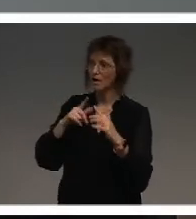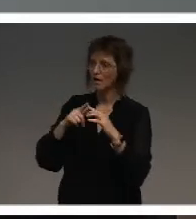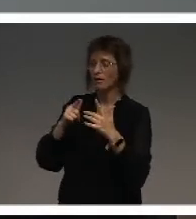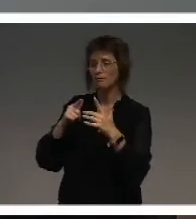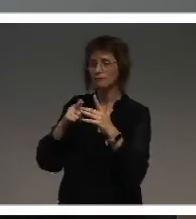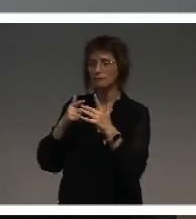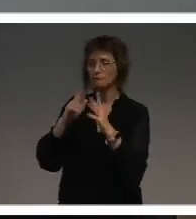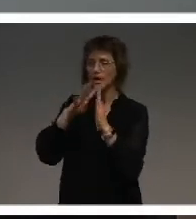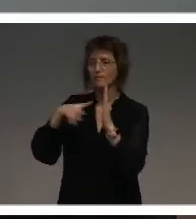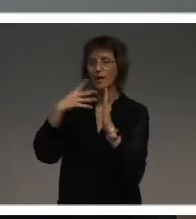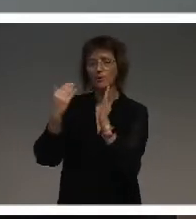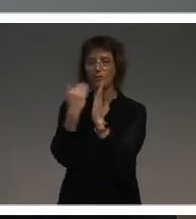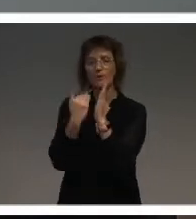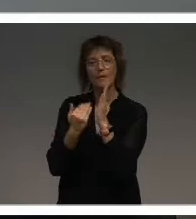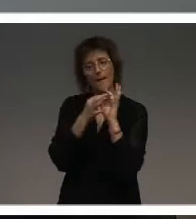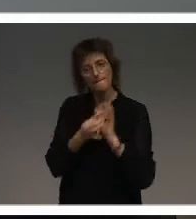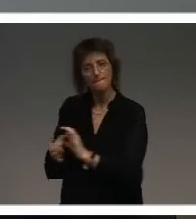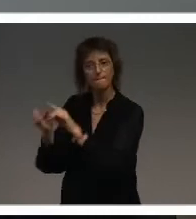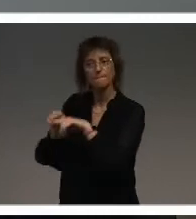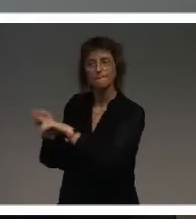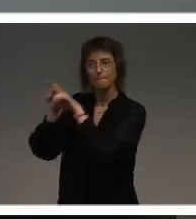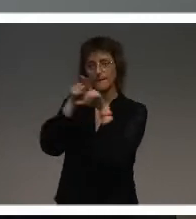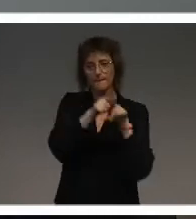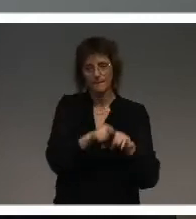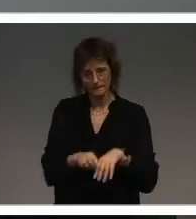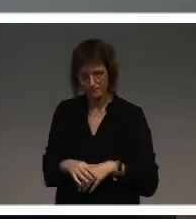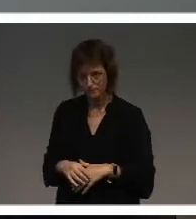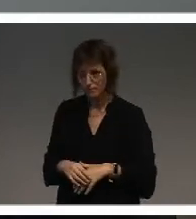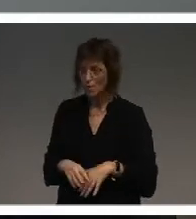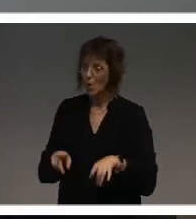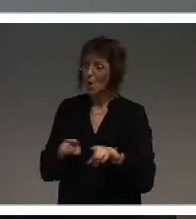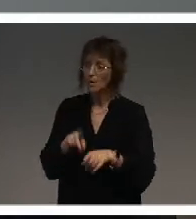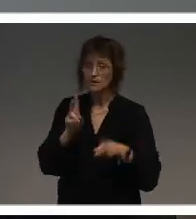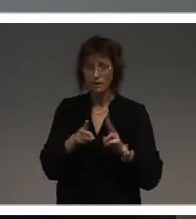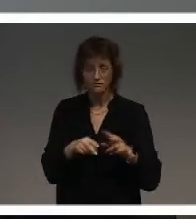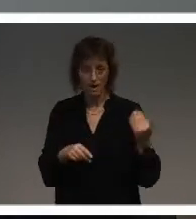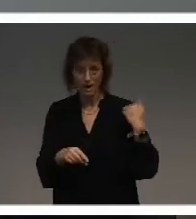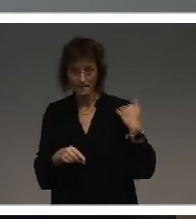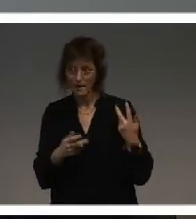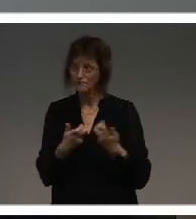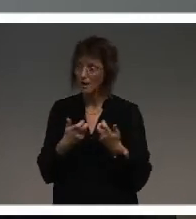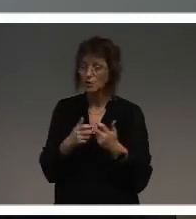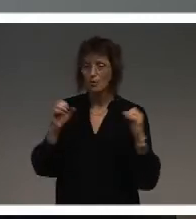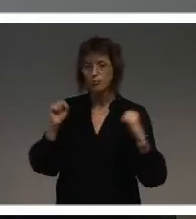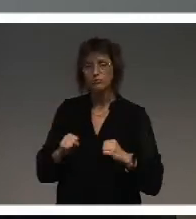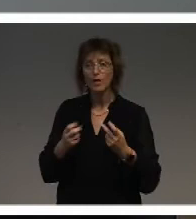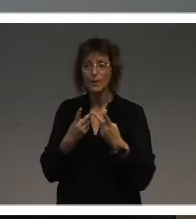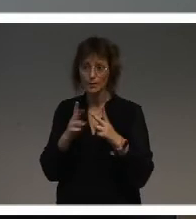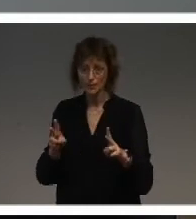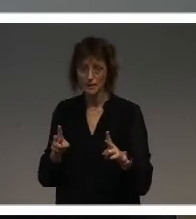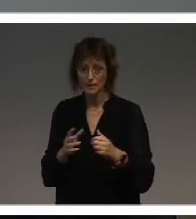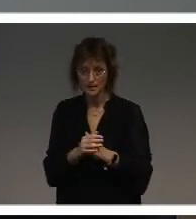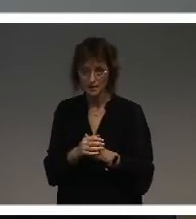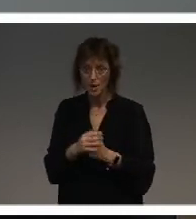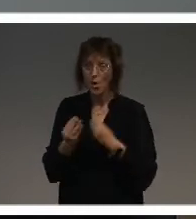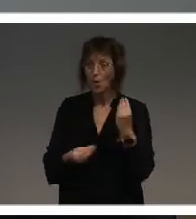États membres. Et puis on répond aussi à un certain nombre de saisines, notamment des pouvoirs publics, principalement des pouvoirs publics, mais